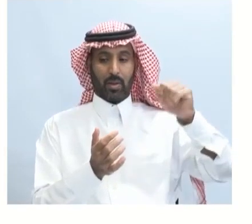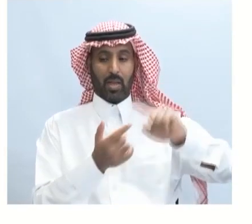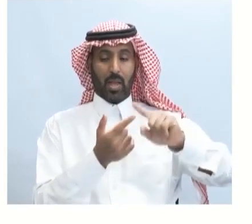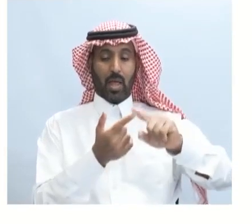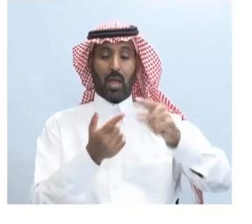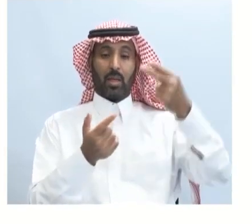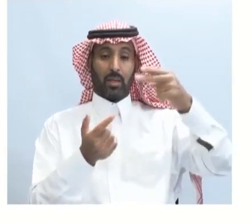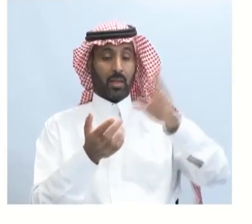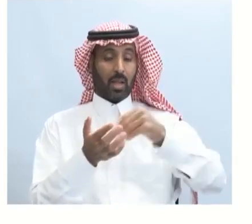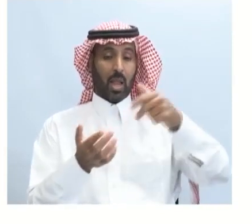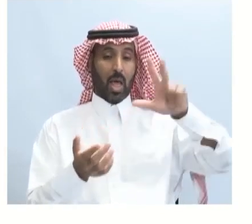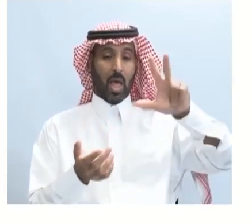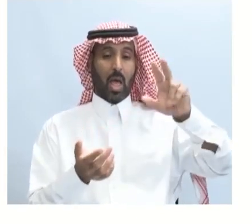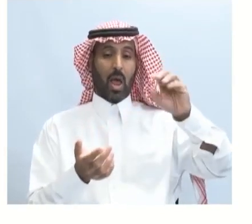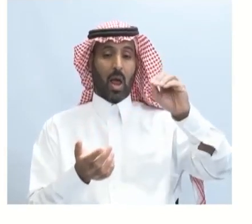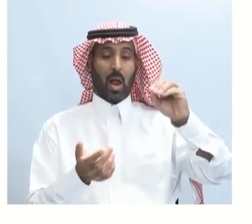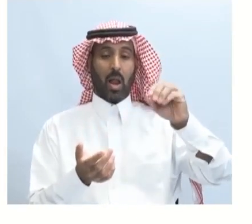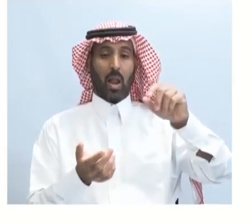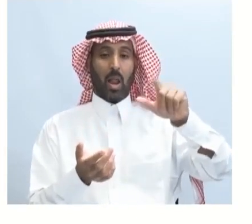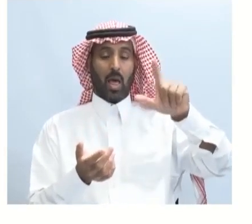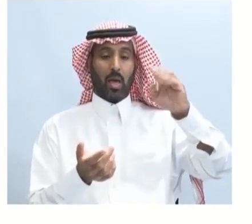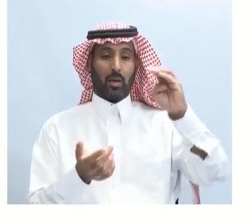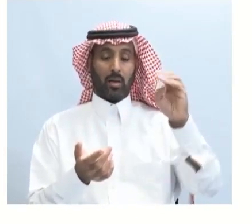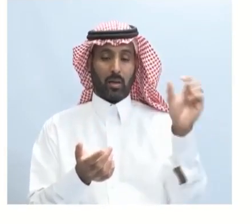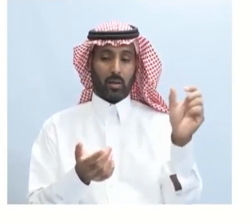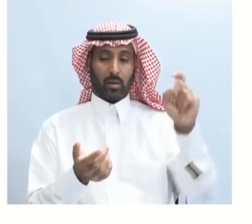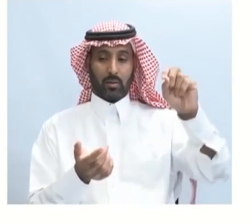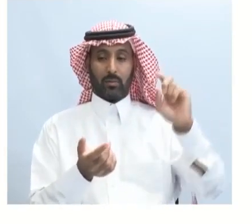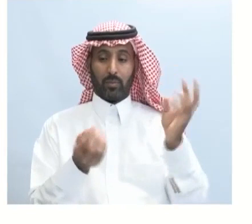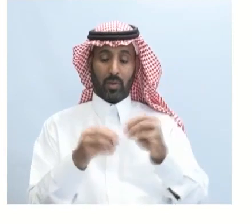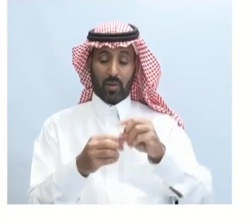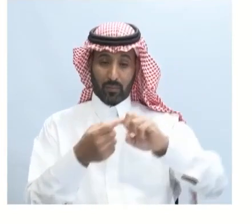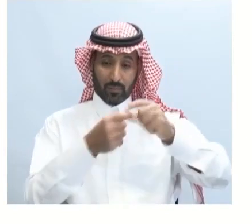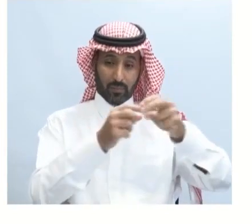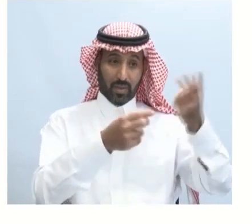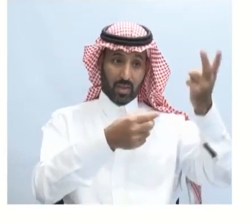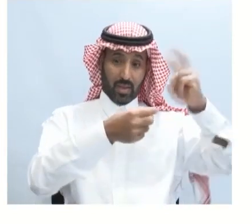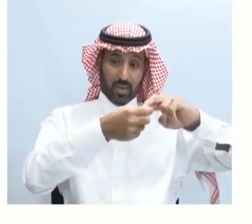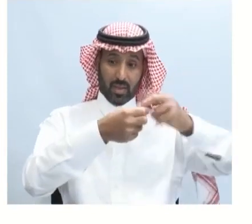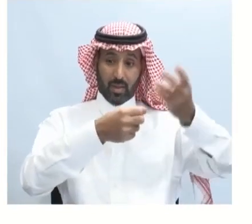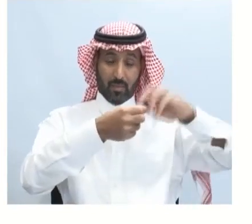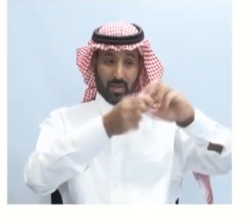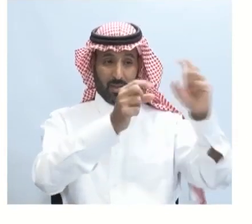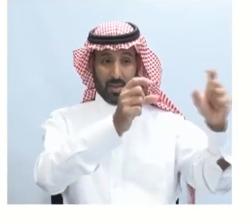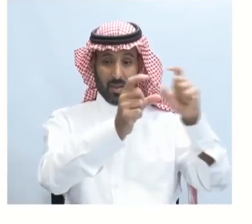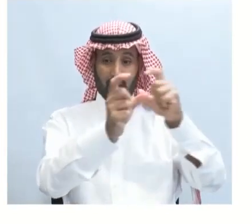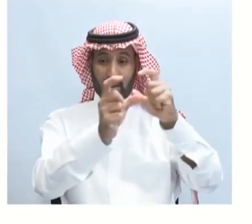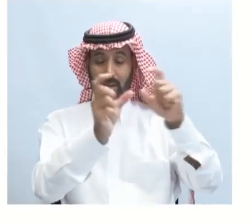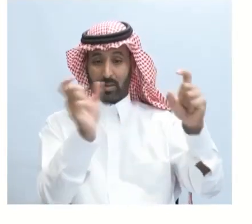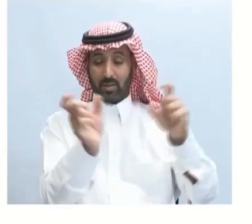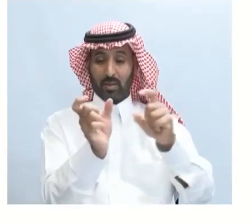الهلجنه هلجنه لان لد هالوجينات اضافه روابط اضافيه بين ذرتي كربون